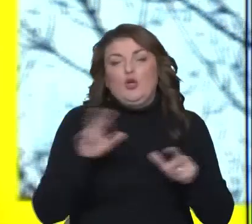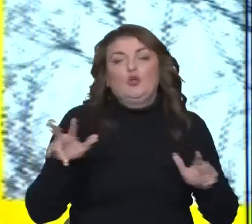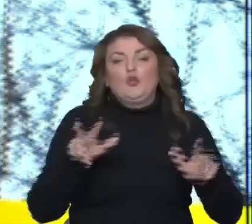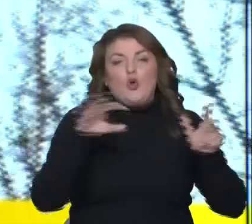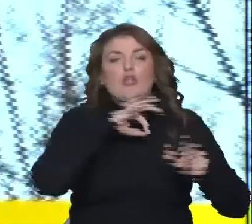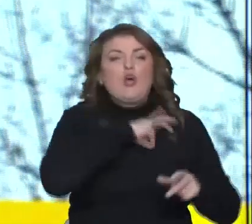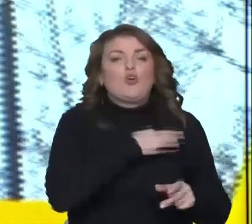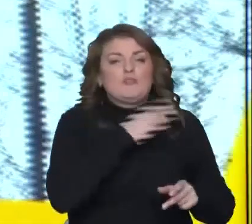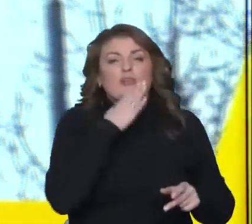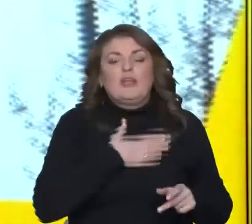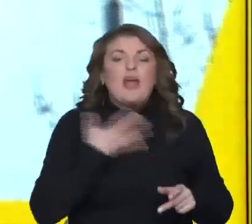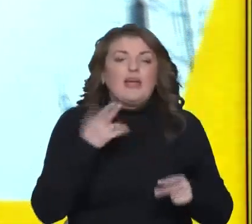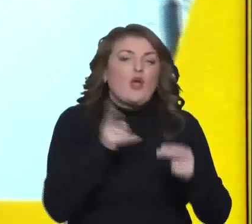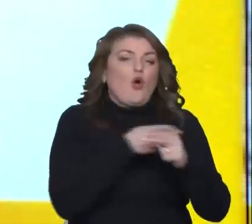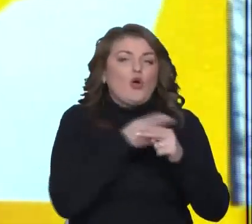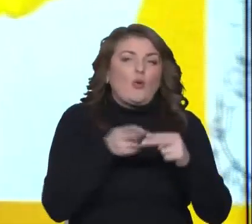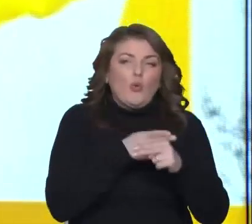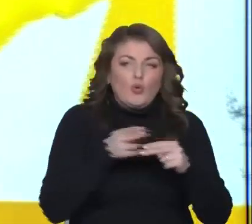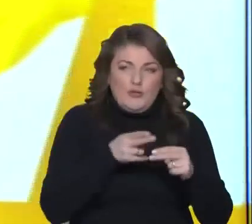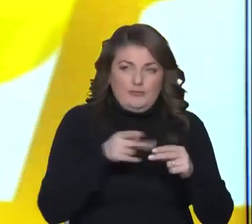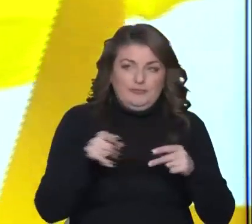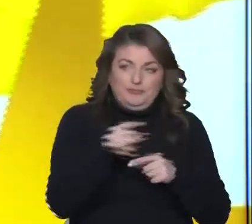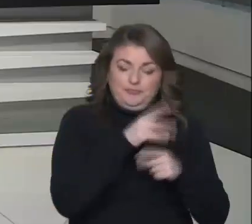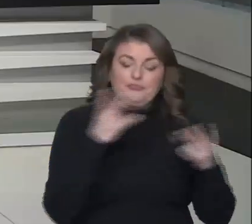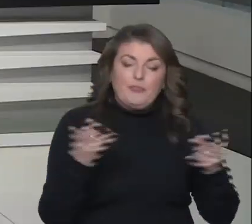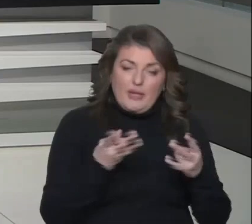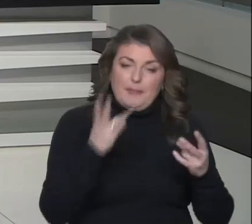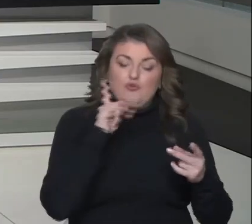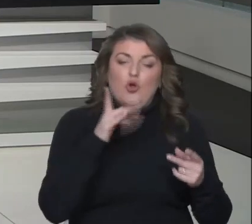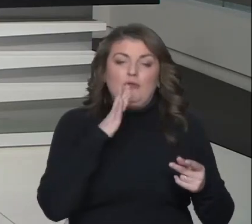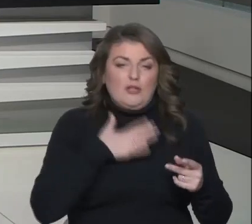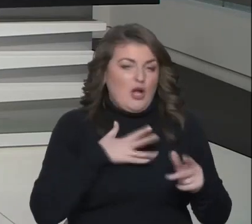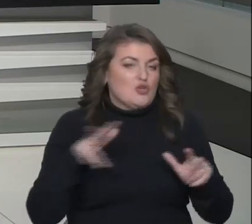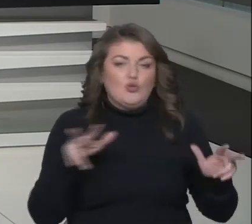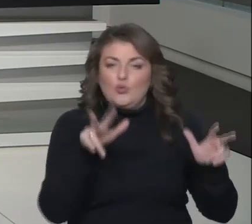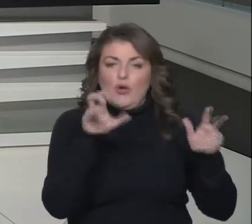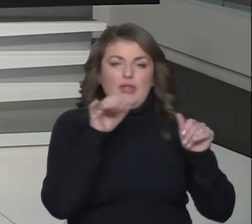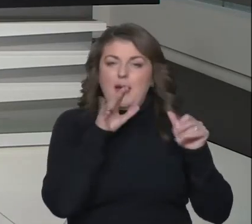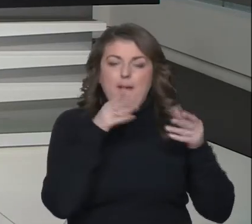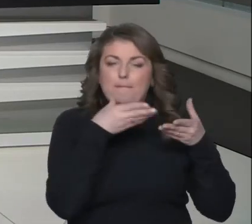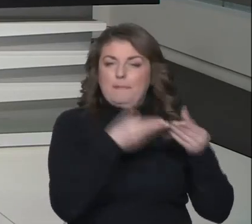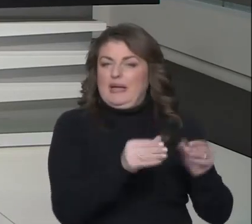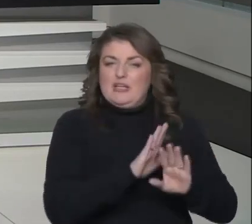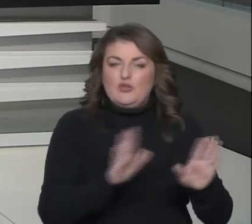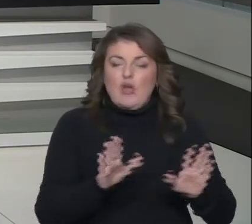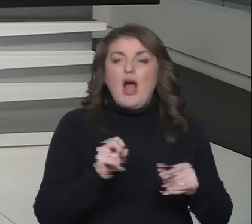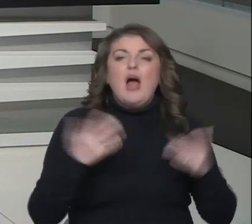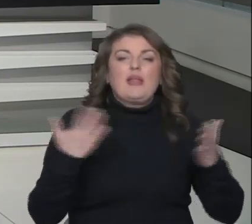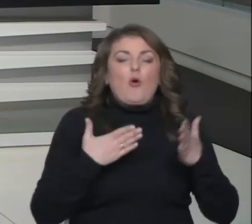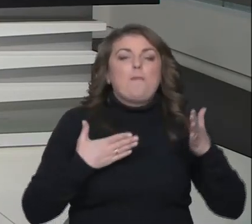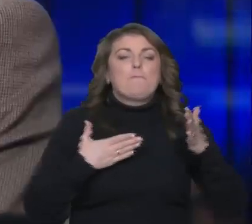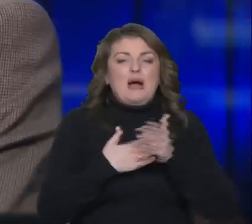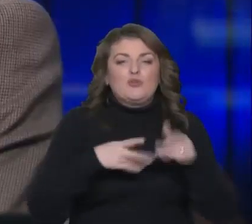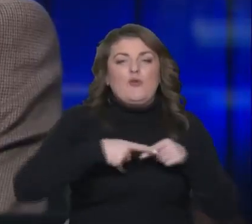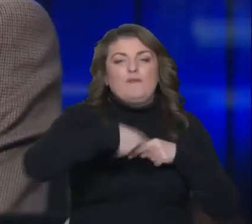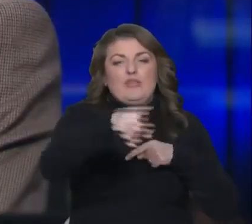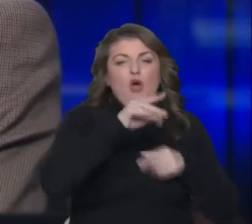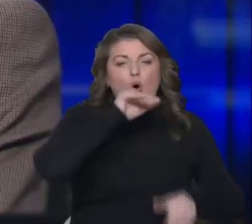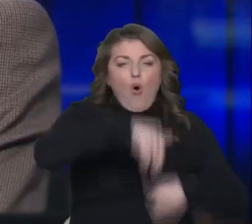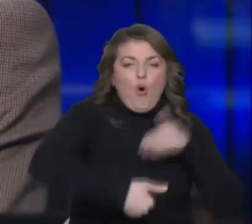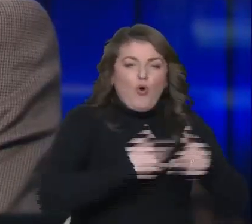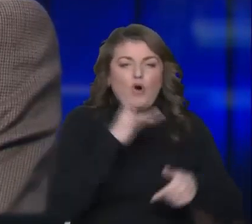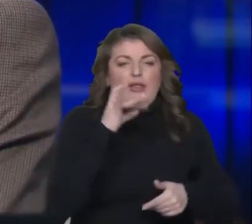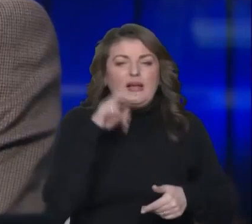Дрони розвідки наші, які коригують в полі бою, то треба, щоб наших дронів не пригнічувати. Добре, на яку максимум відстань от окопні РЕП